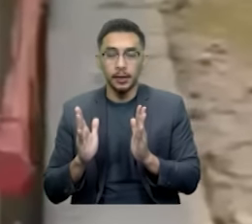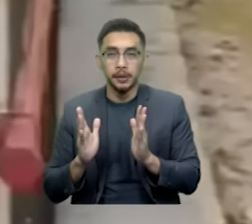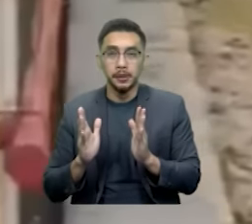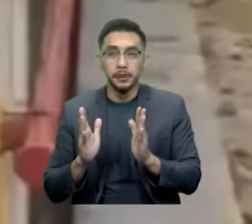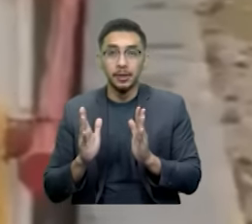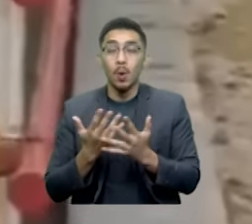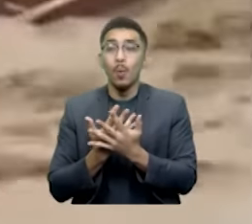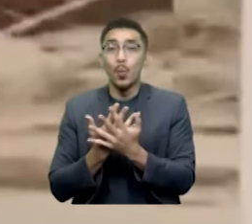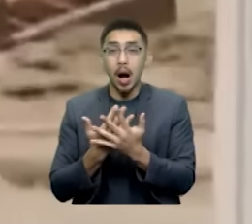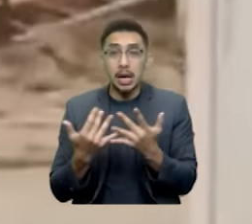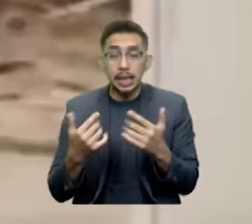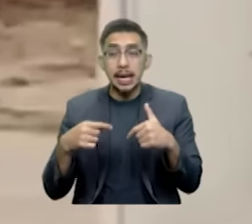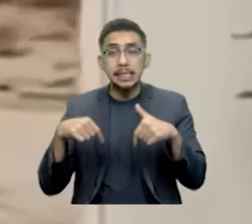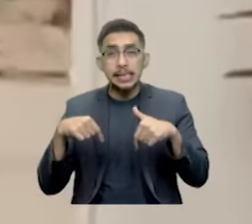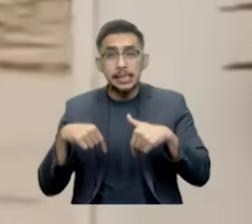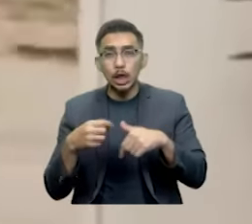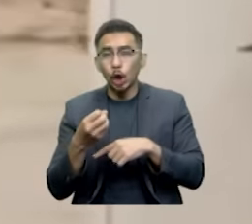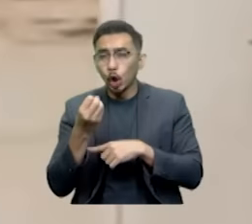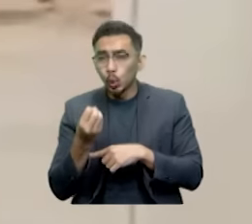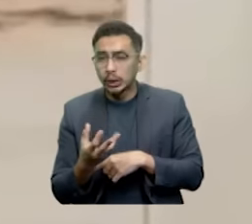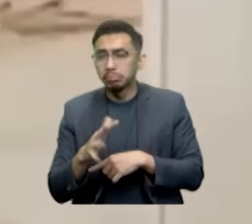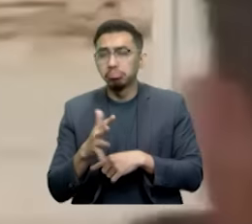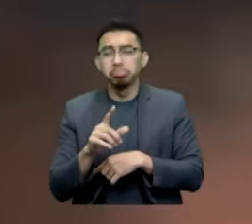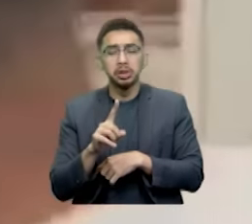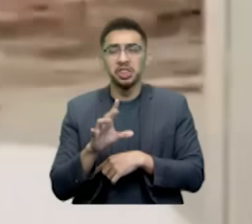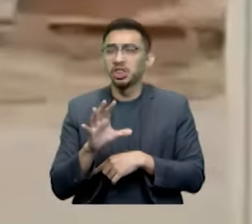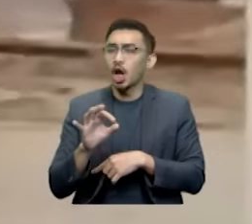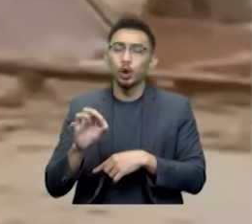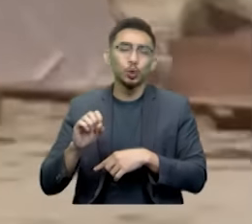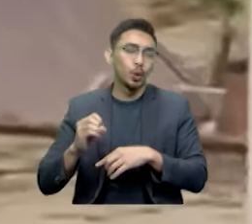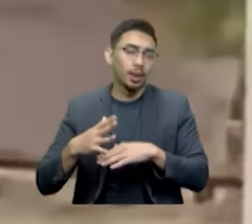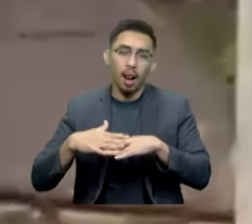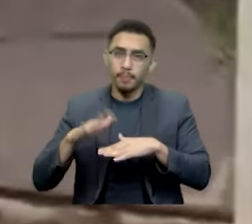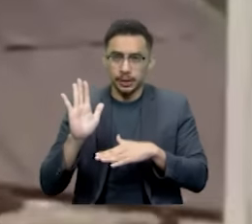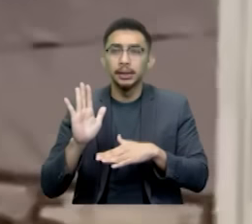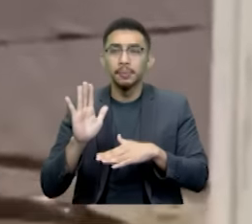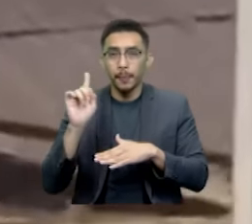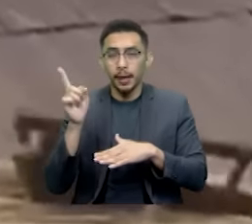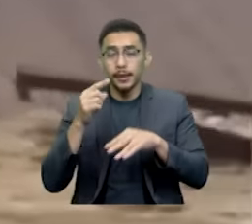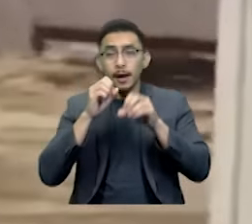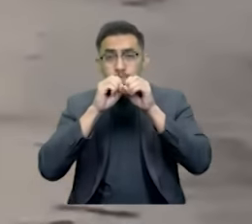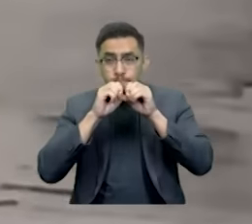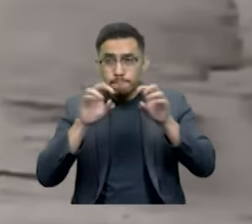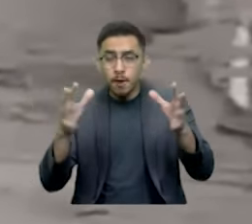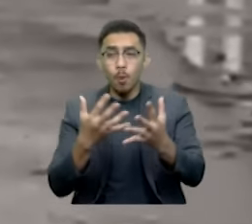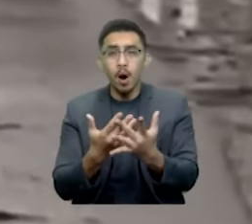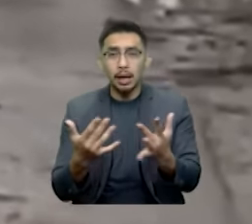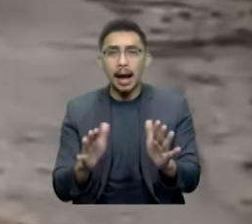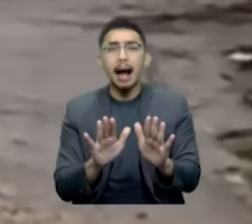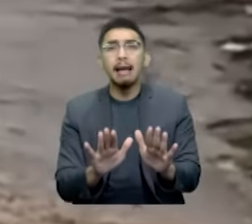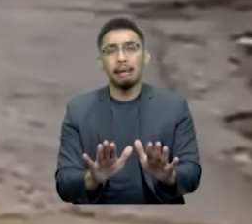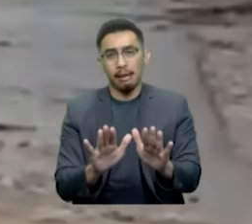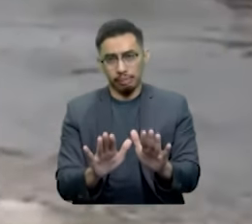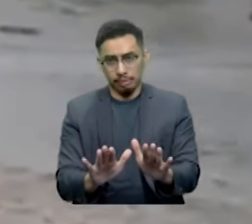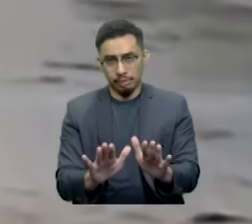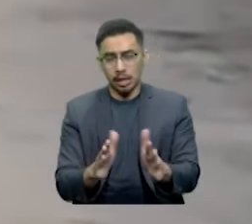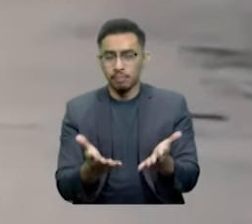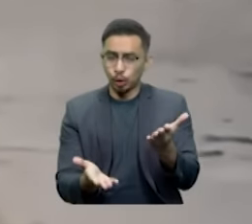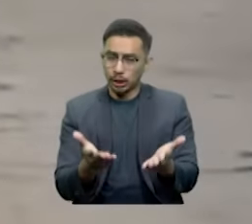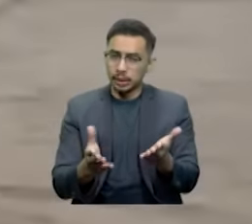mengalami kerugian hingga ratusan juta rupiah. Pemerintah mengimbau warga untuk waspada terhadap banjir susulan yang terjadi malam hari.